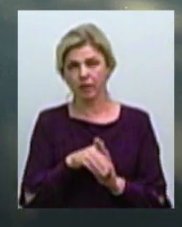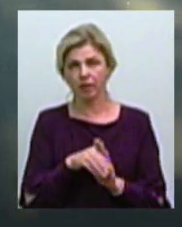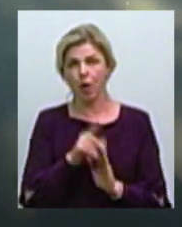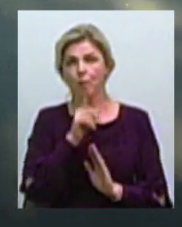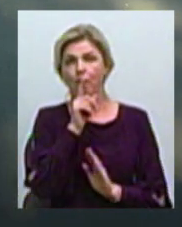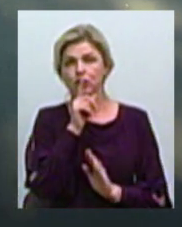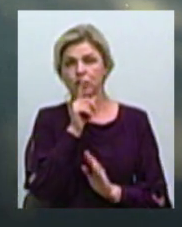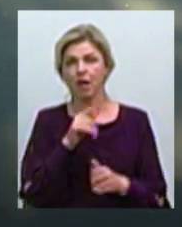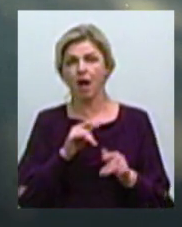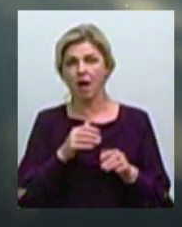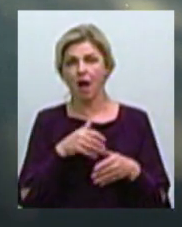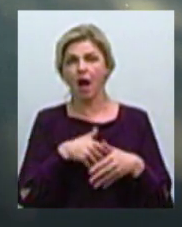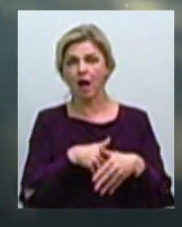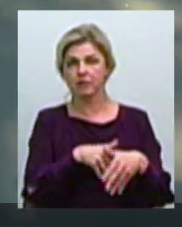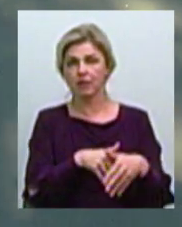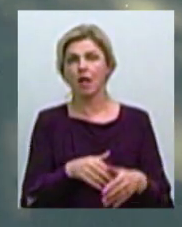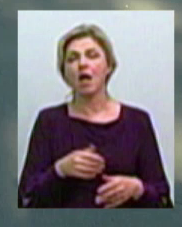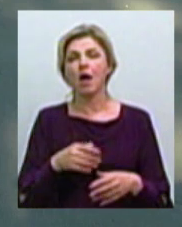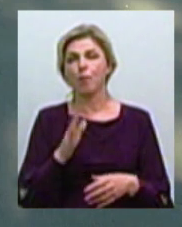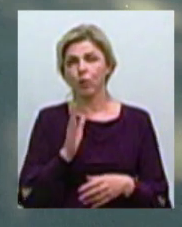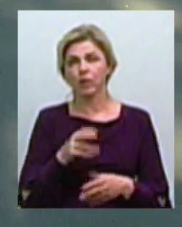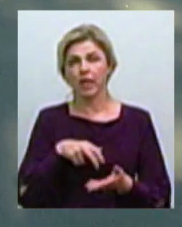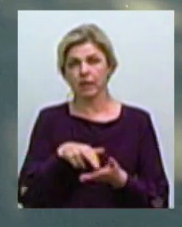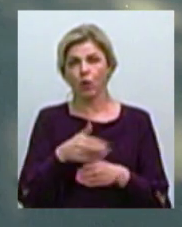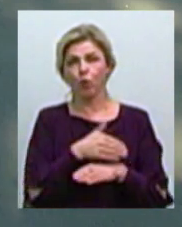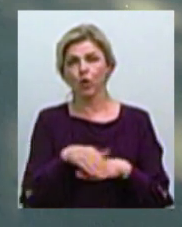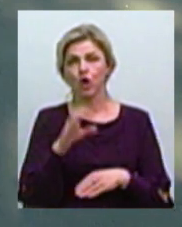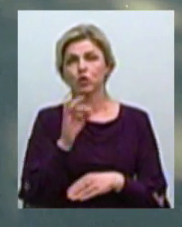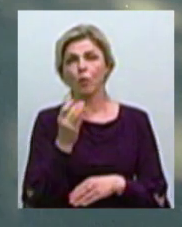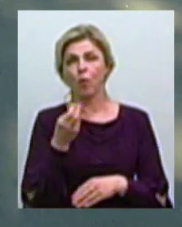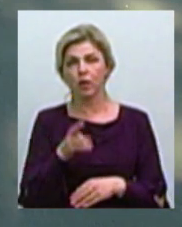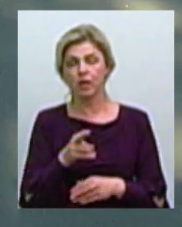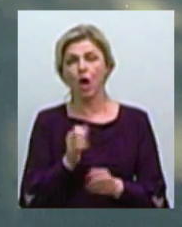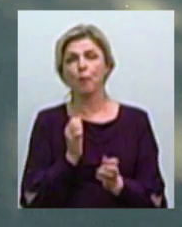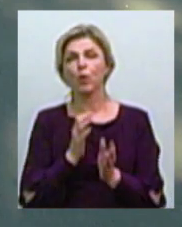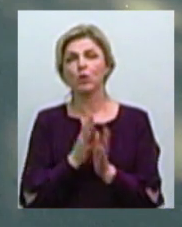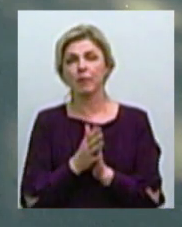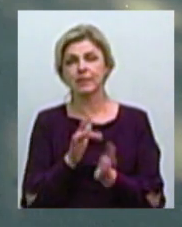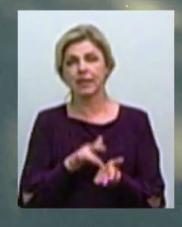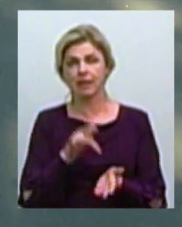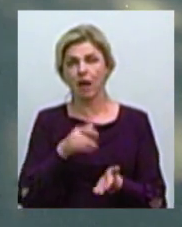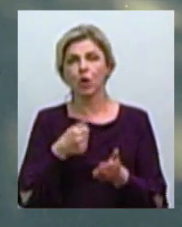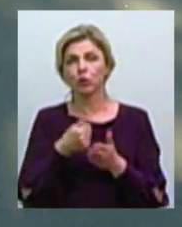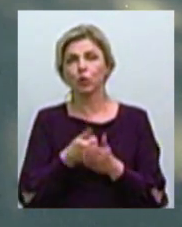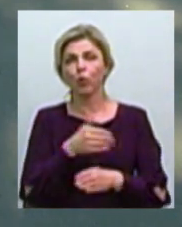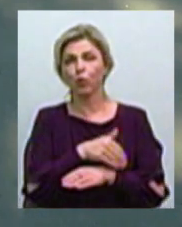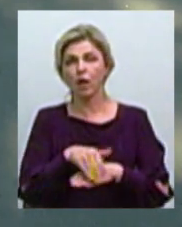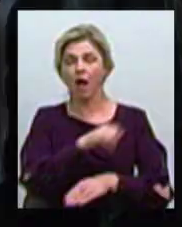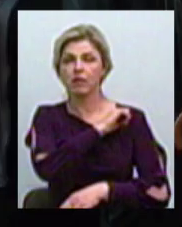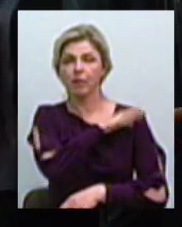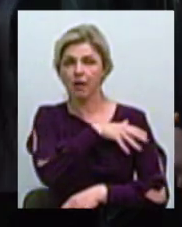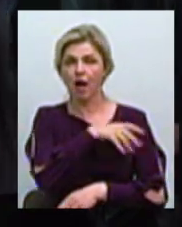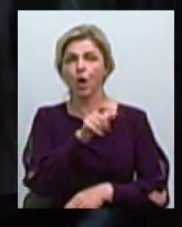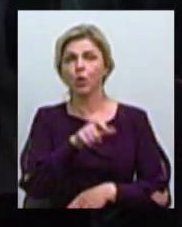Мовчазна акція передбачає колону, яка буде йти Соборною від проспекту Центрального до вулиці Адміральської. Люди будуть йти